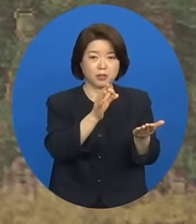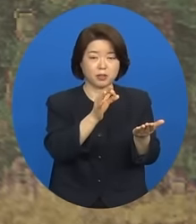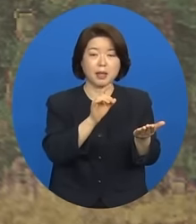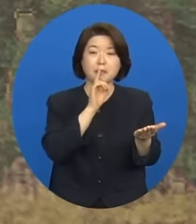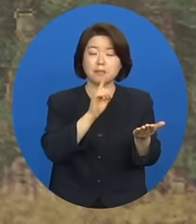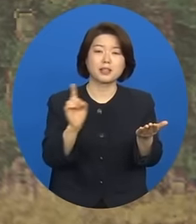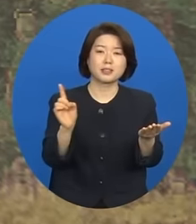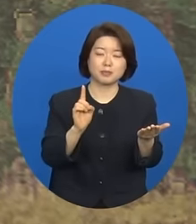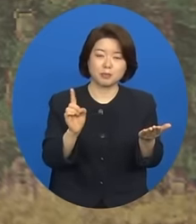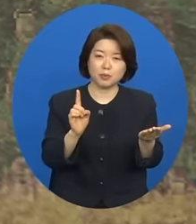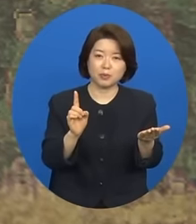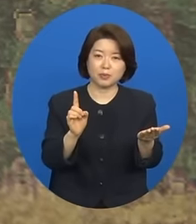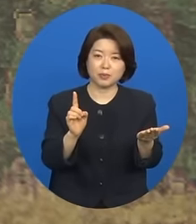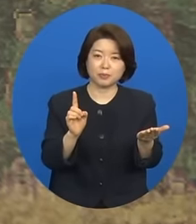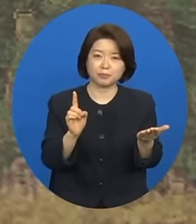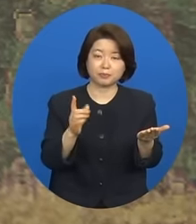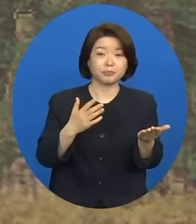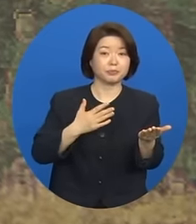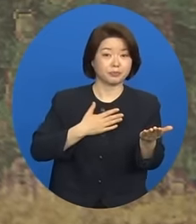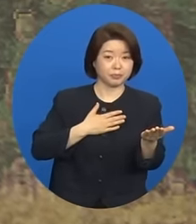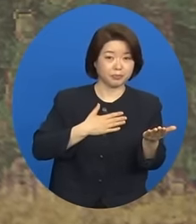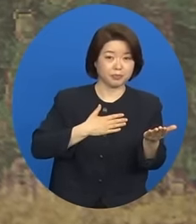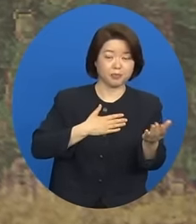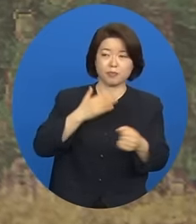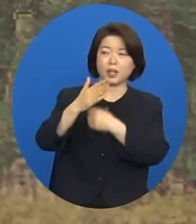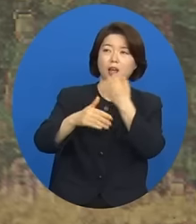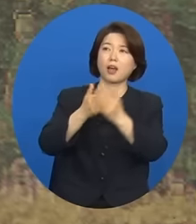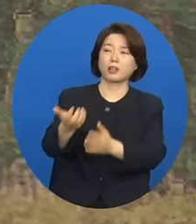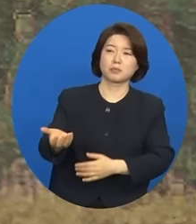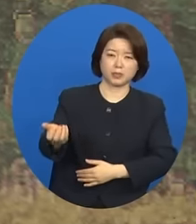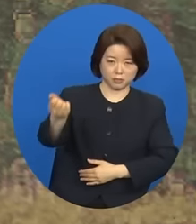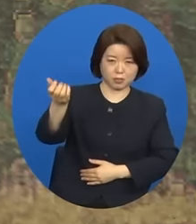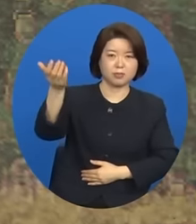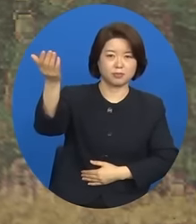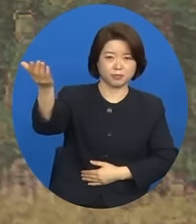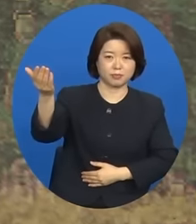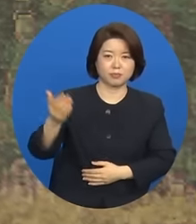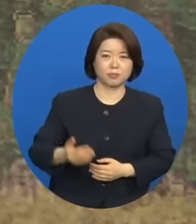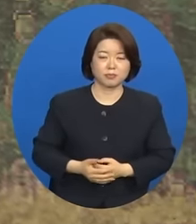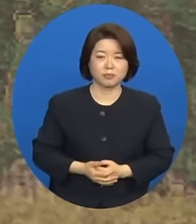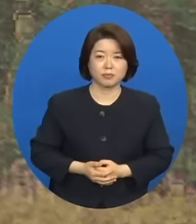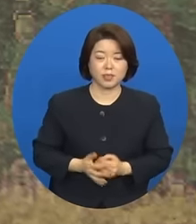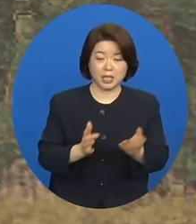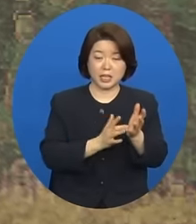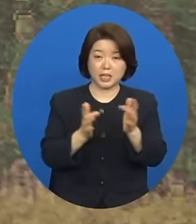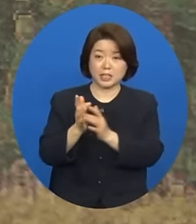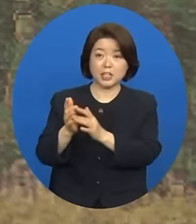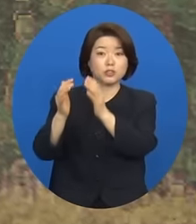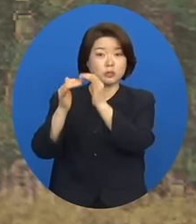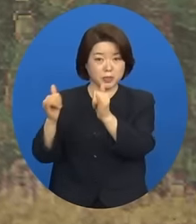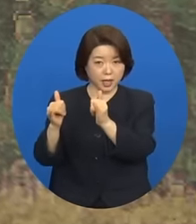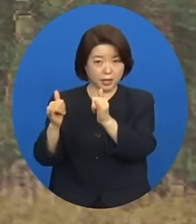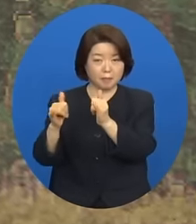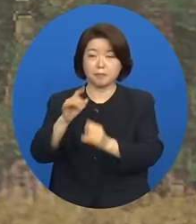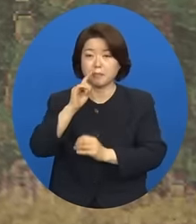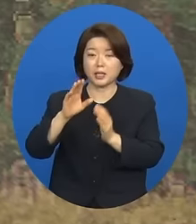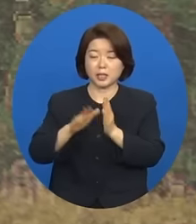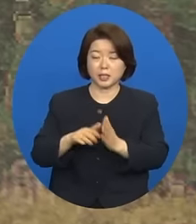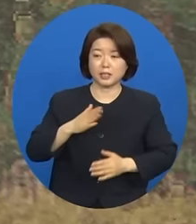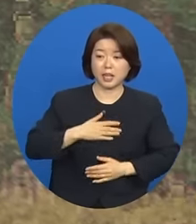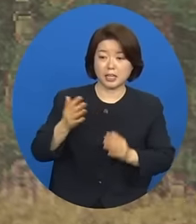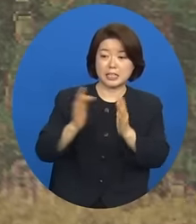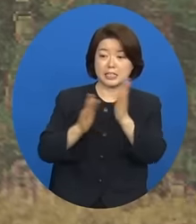하죠. 우리가 하나님의 것입니다. 우리가 예수님의 사람이라고 했을 때 예수님께 속한